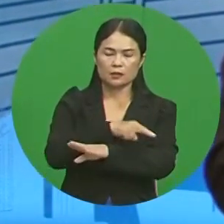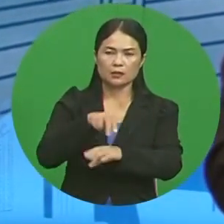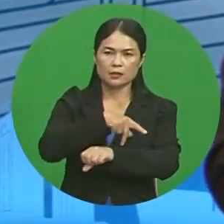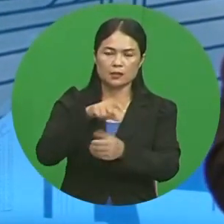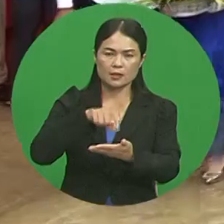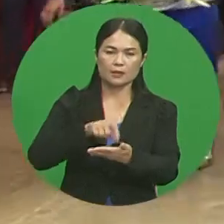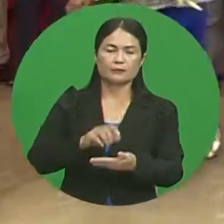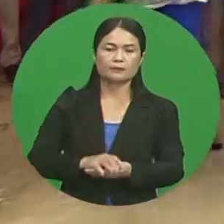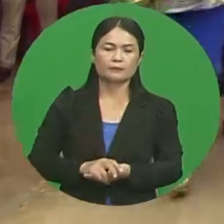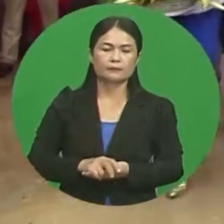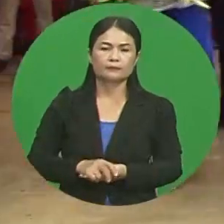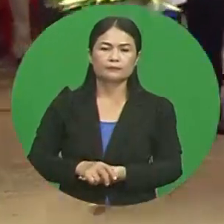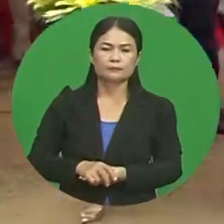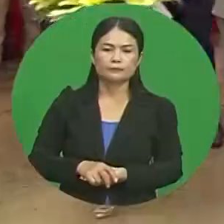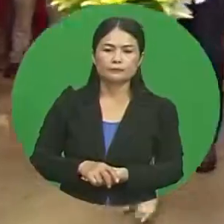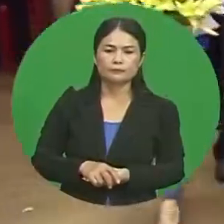ល